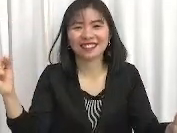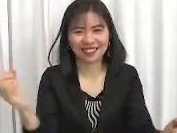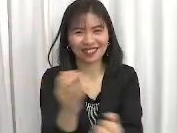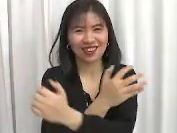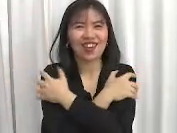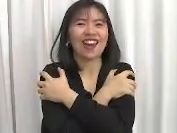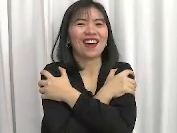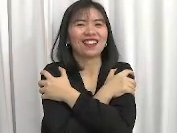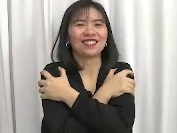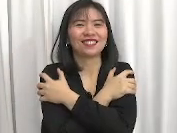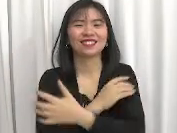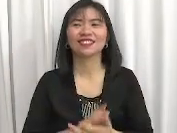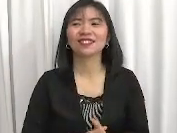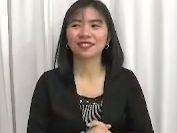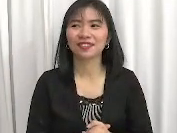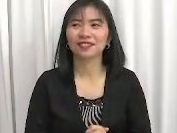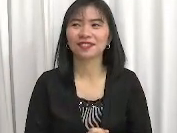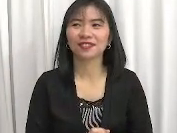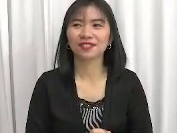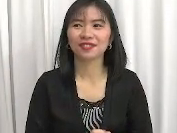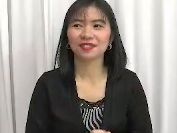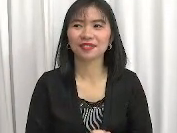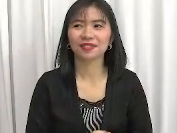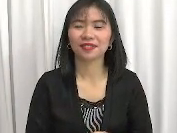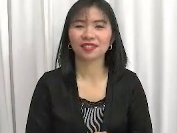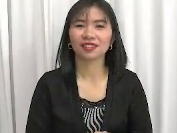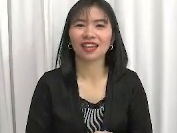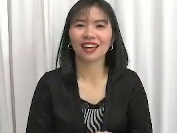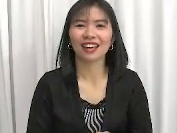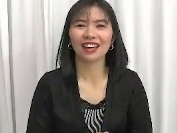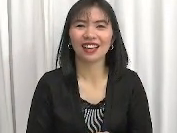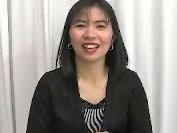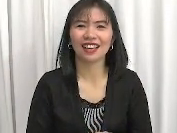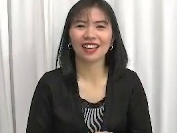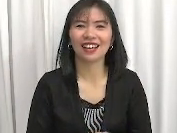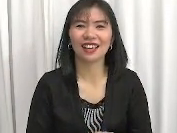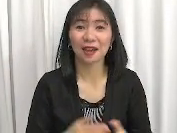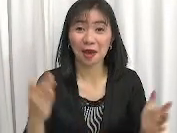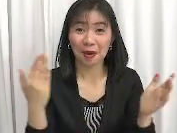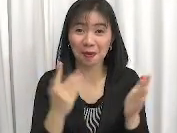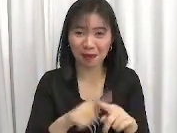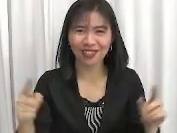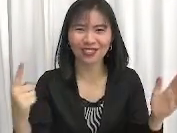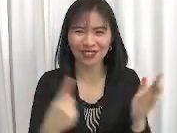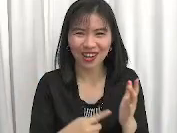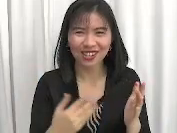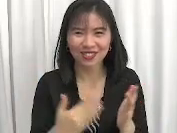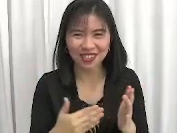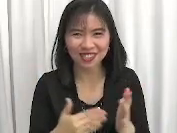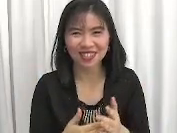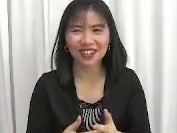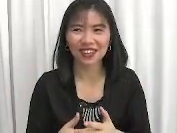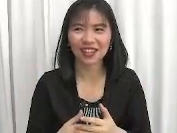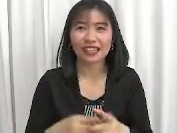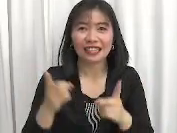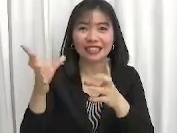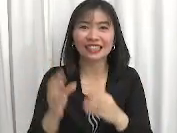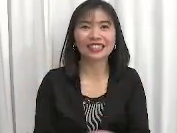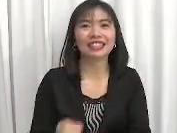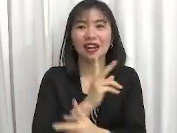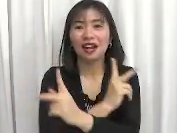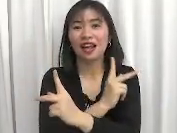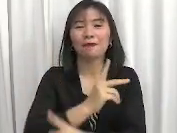Yeah, tama. Pero dapat mag-ano muna, mag-disinfect kung galing sa labas. Ay, oh, medyo delikado sa panahon. Tama.